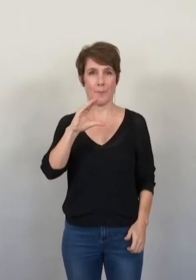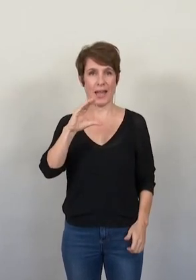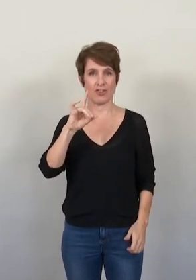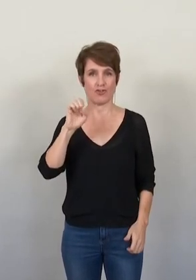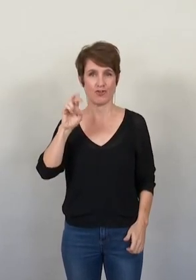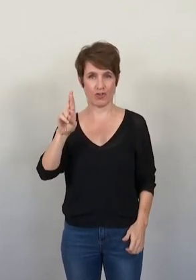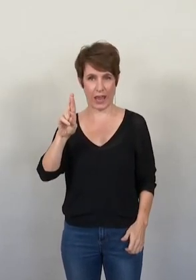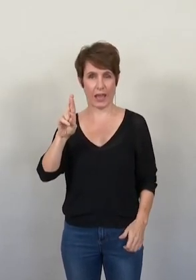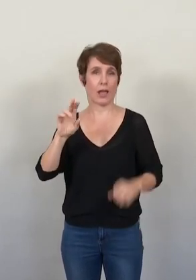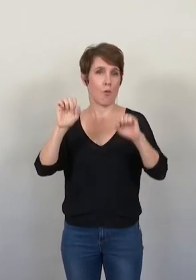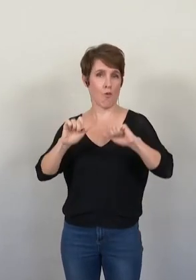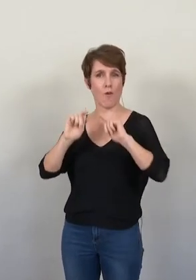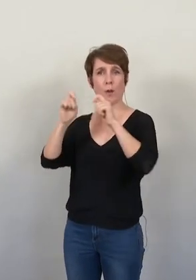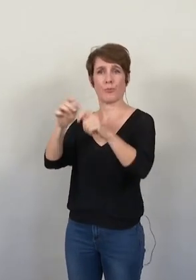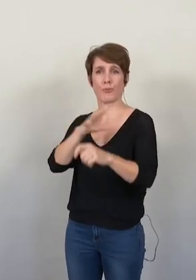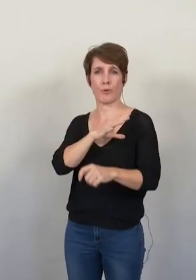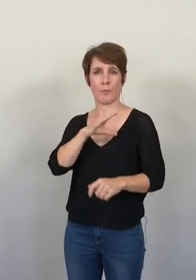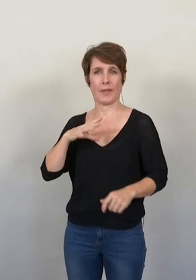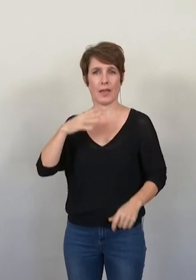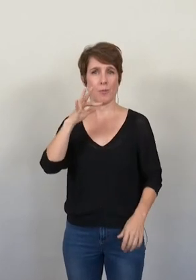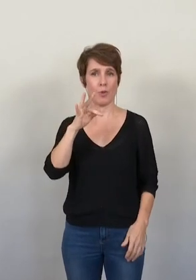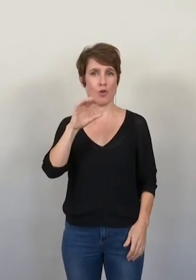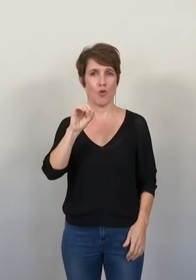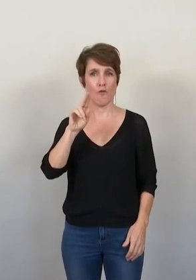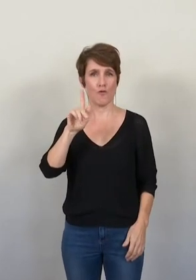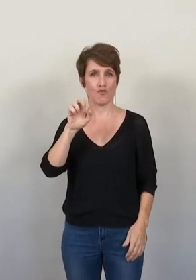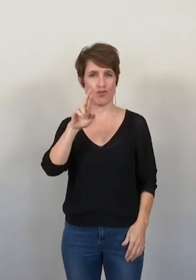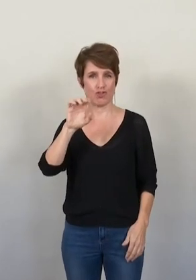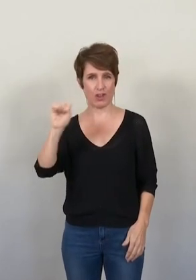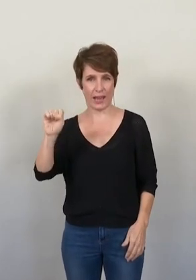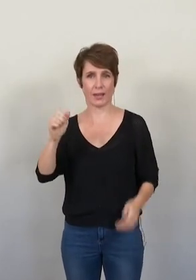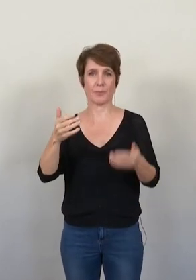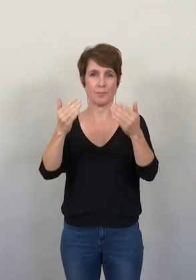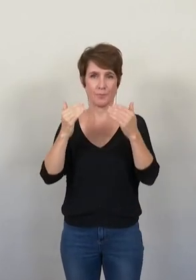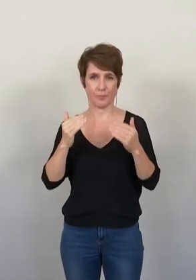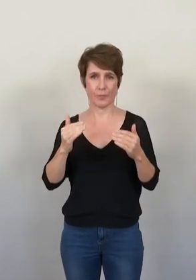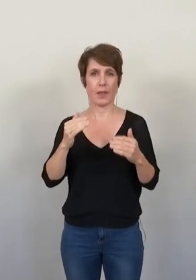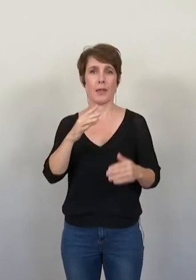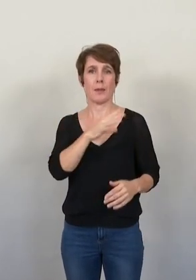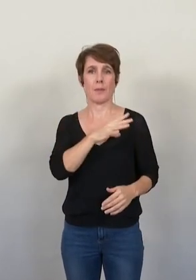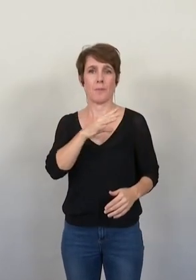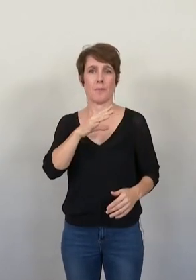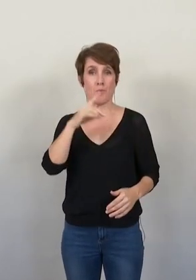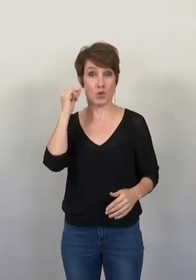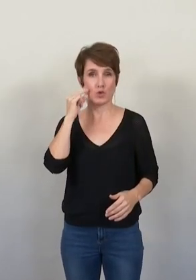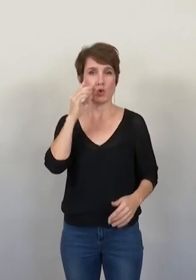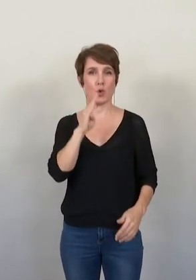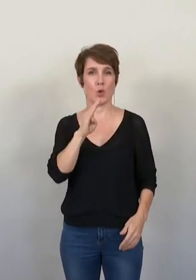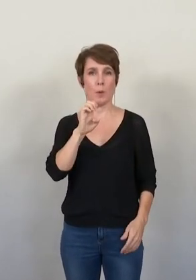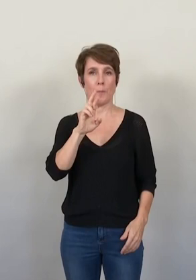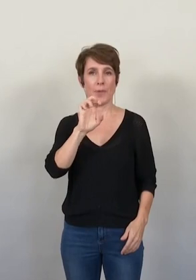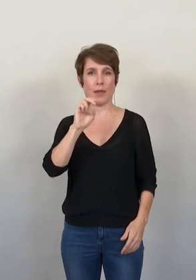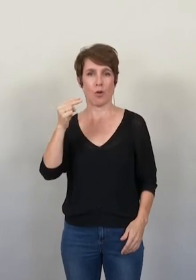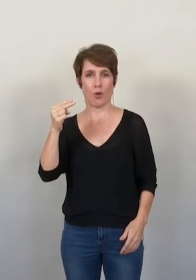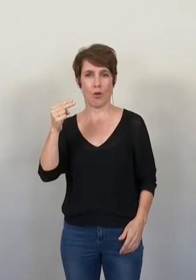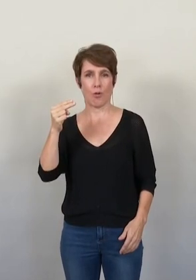fougeress pour la séance bac Antoine B margaot donne pouvoir à Monsieur